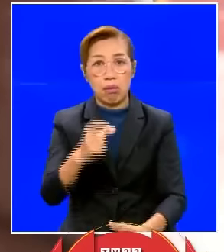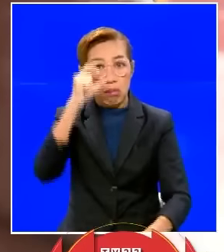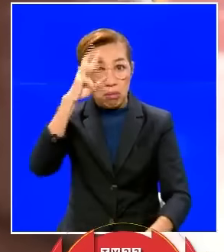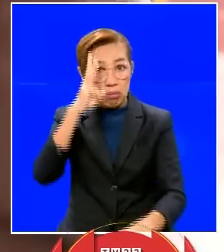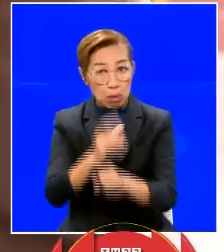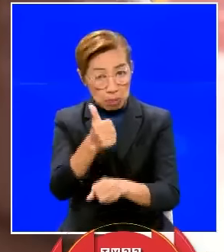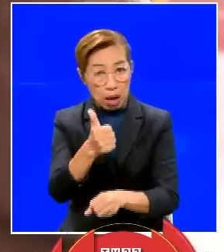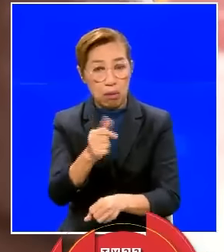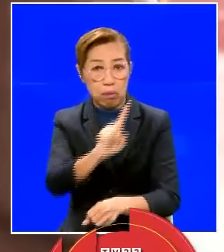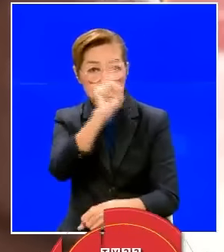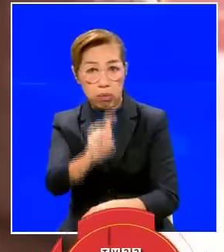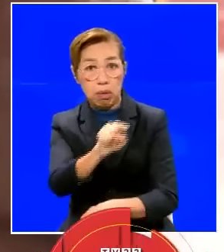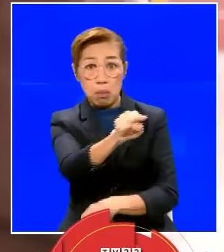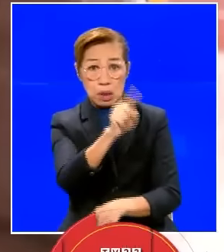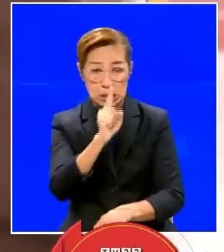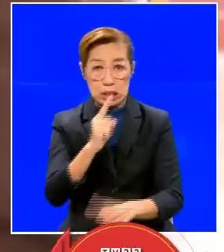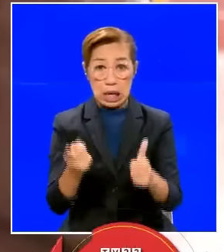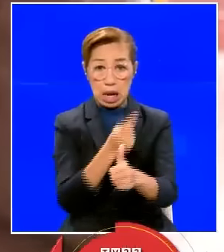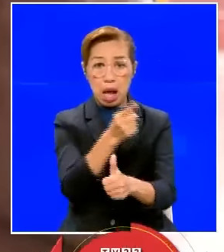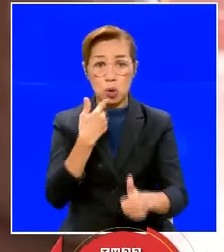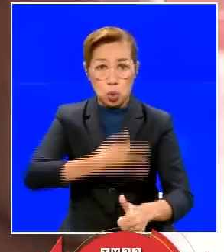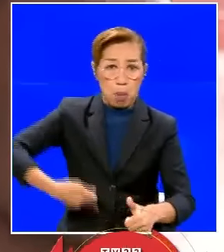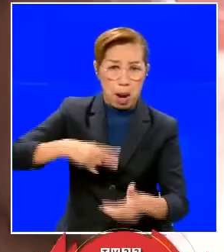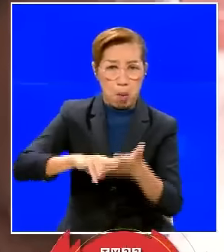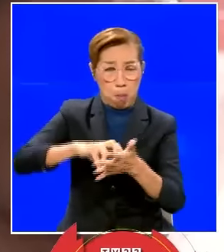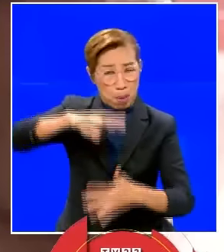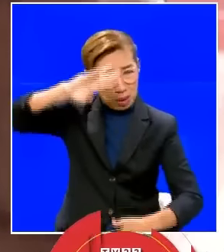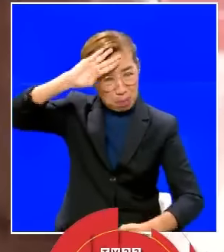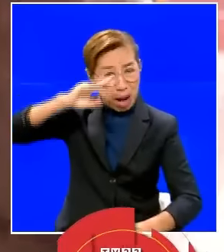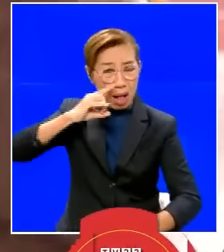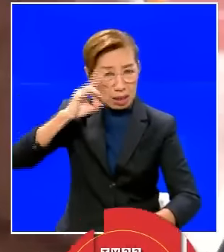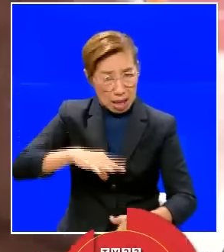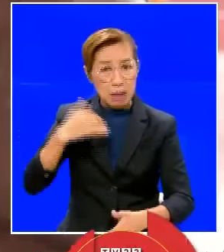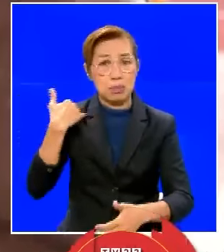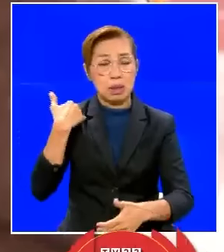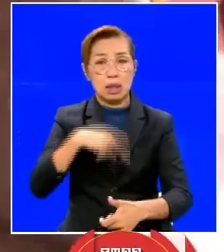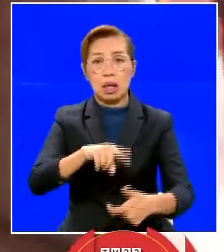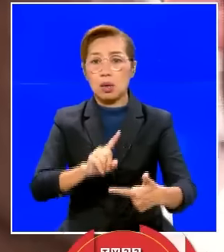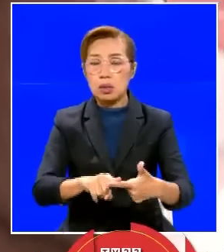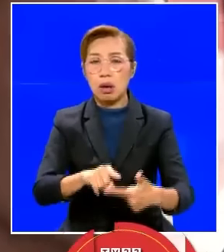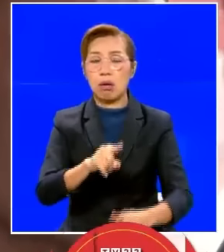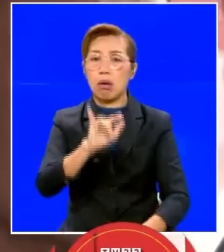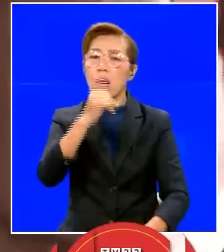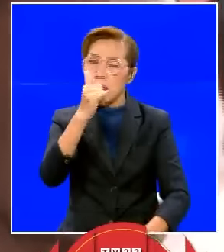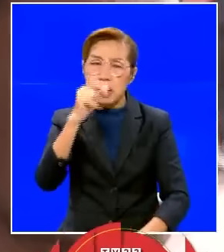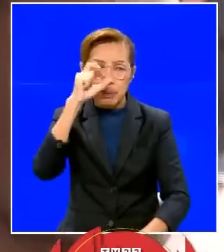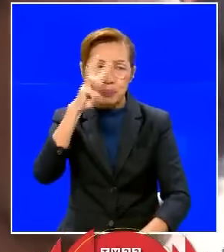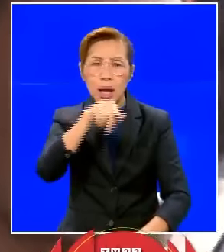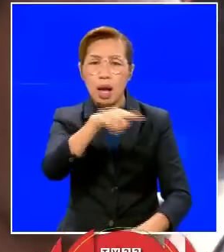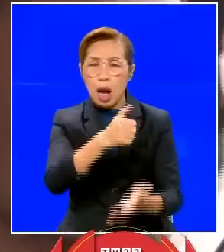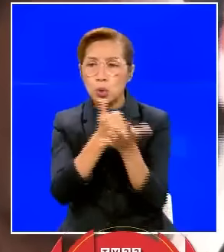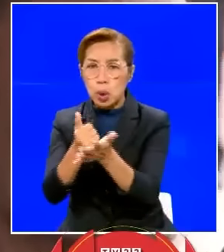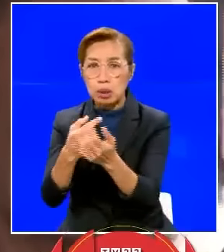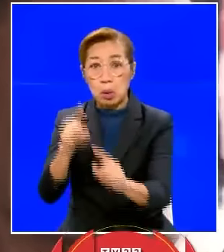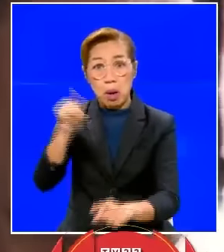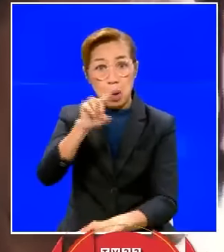วิษณุก็สุขภาพไม่ดีมากๆนะครับแต่ว่าส่วนที่สองก็คือโอเคอาจจะช่วยแต่จะช่วยได้ 100% ไหมอันนี้ตอบ